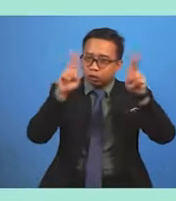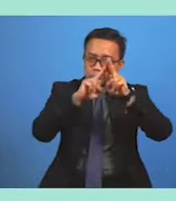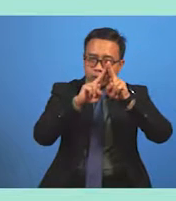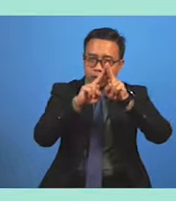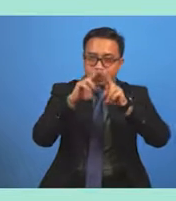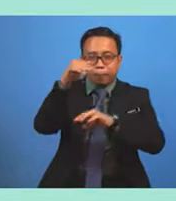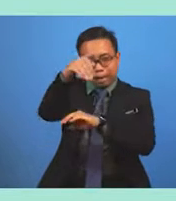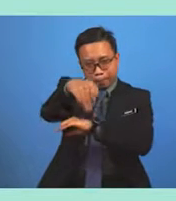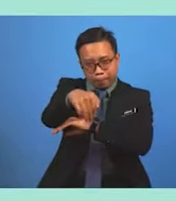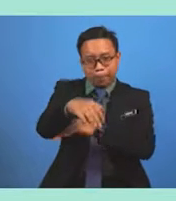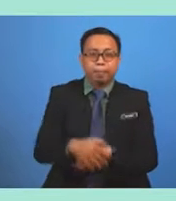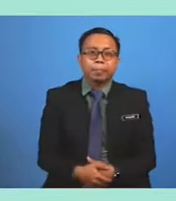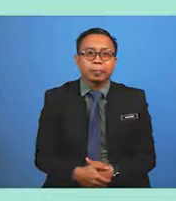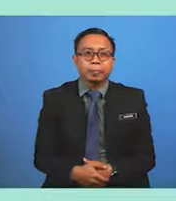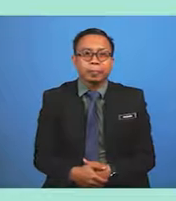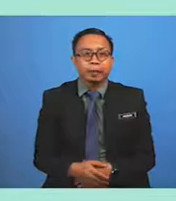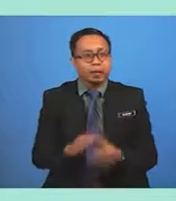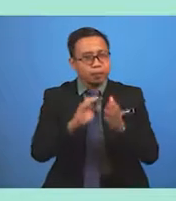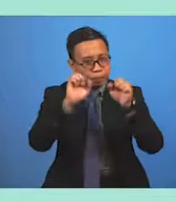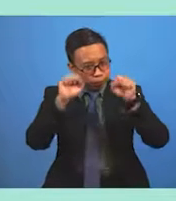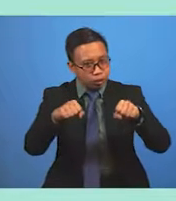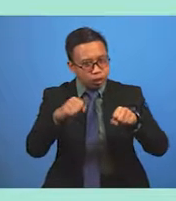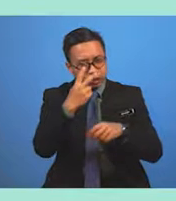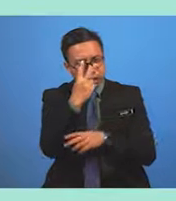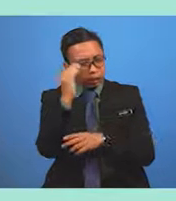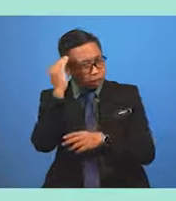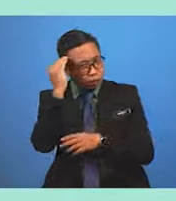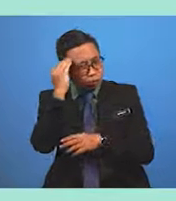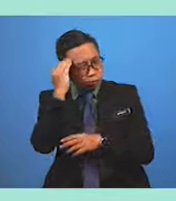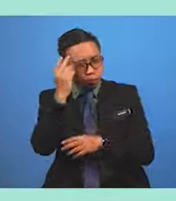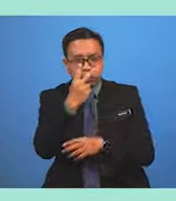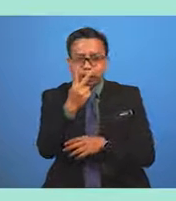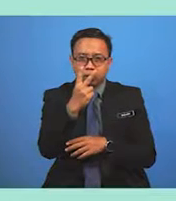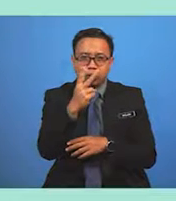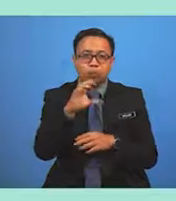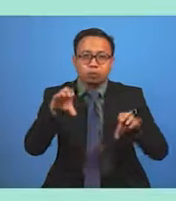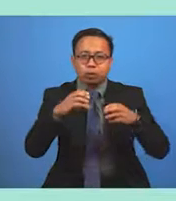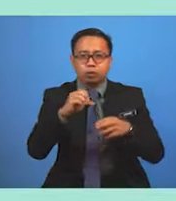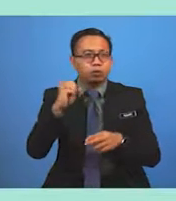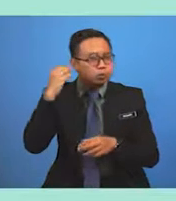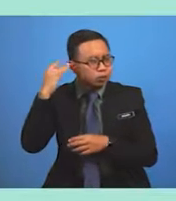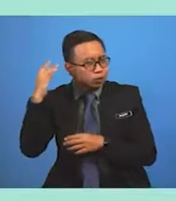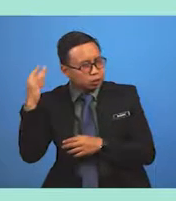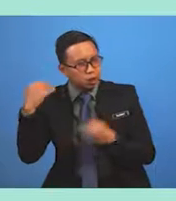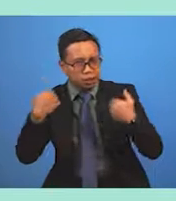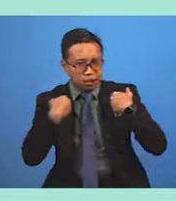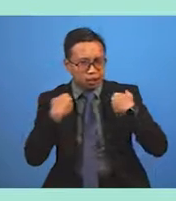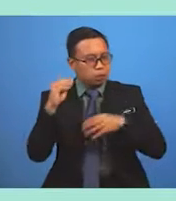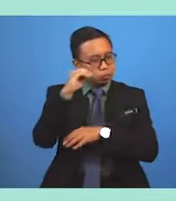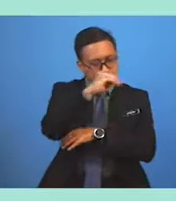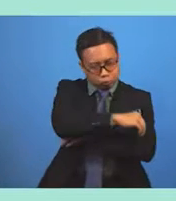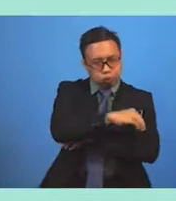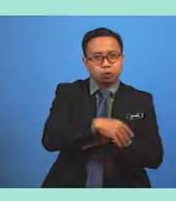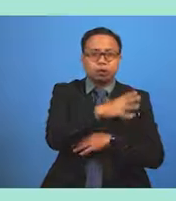malam. Ianya dapat mengesan lebih awal dan membuat bising apabila ada kehadiran musuh